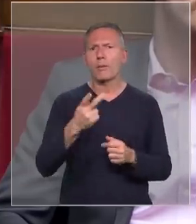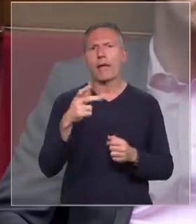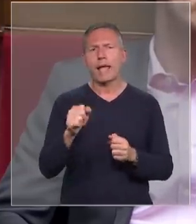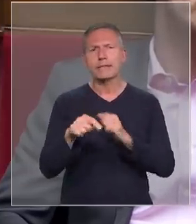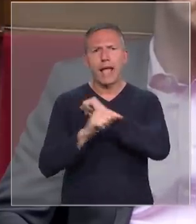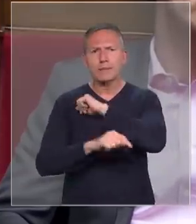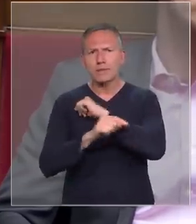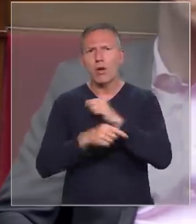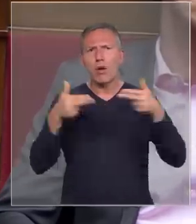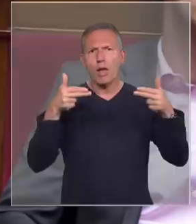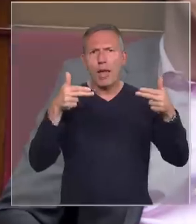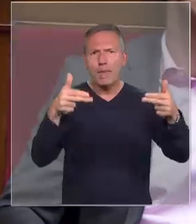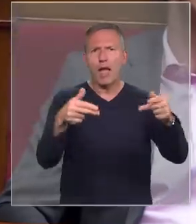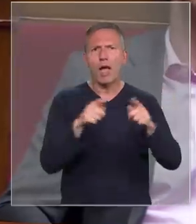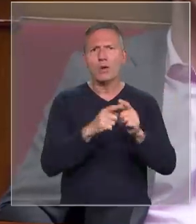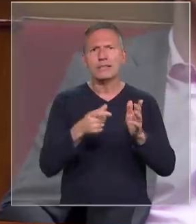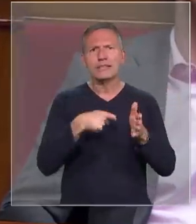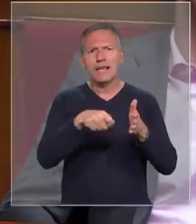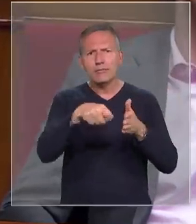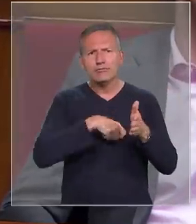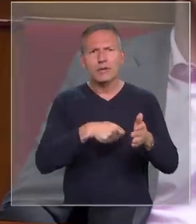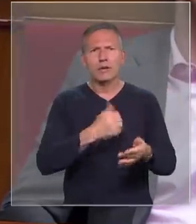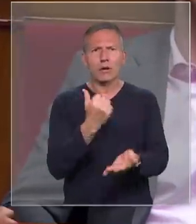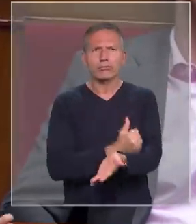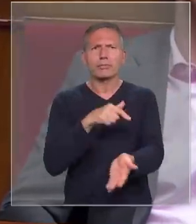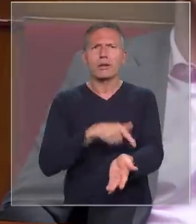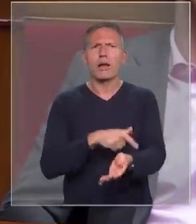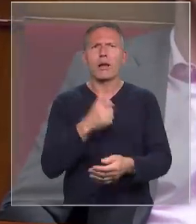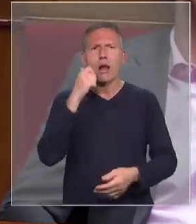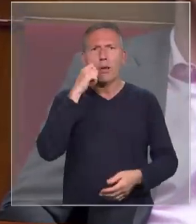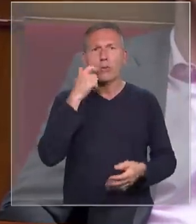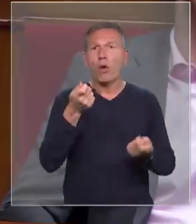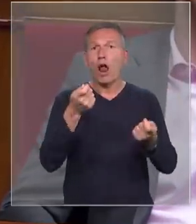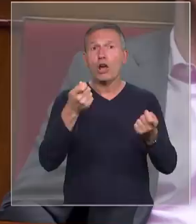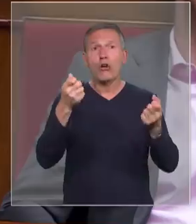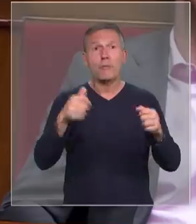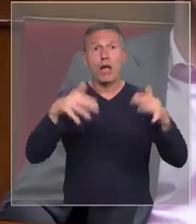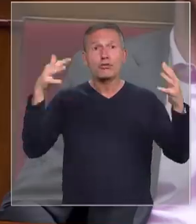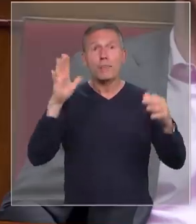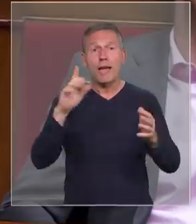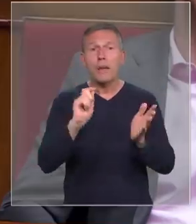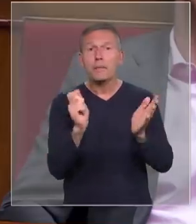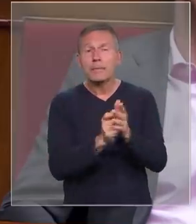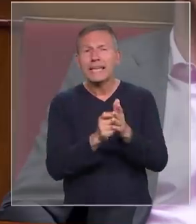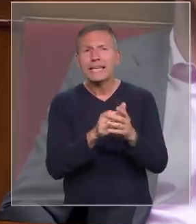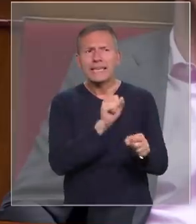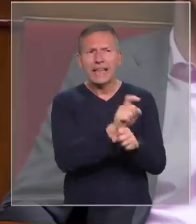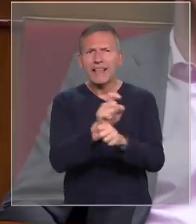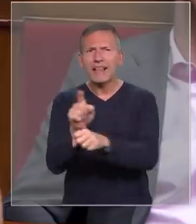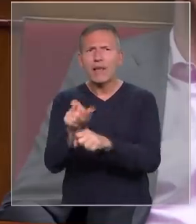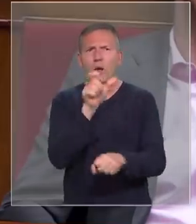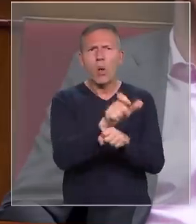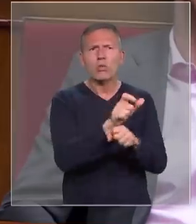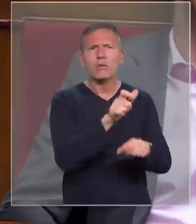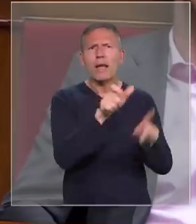caméra de surveillance, marquage codé sur la peau. Alors il n'y a pas d'argent magique, hein, mais qu'est-ce qu'il y en a quand il s'agit de réprimer les militants?